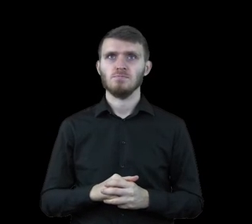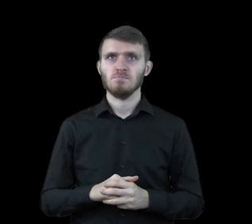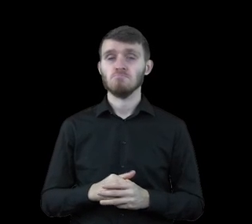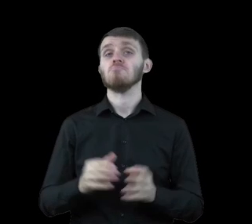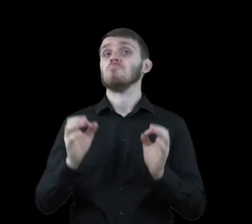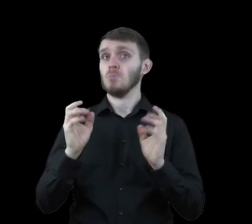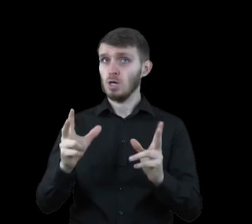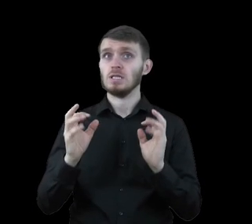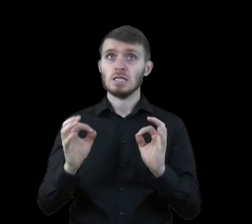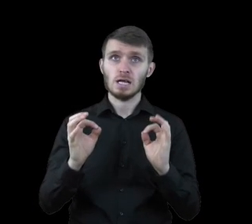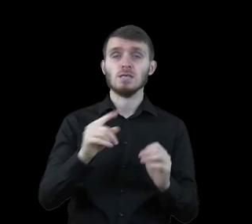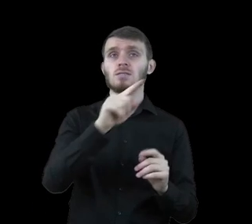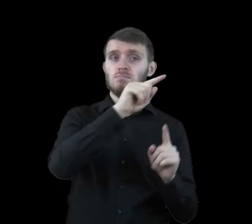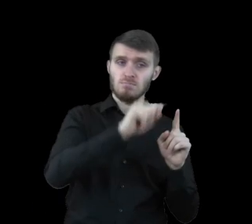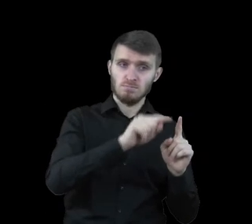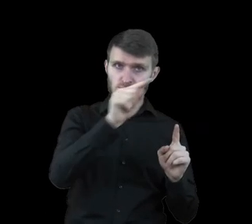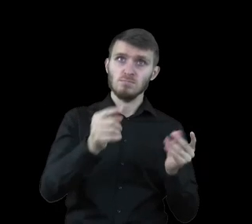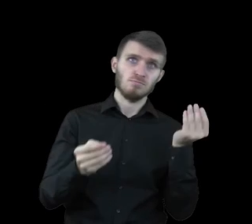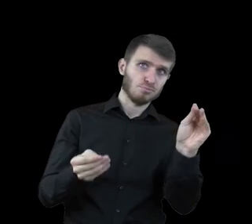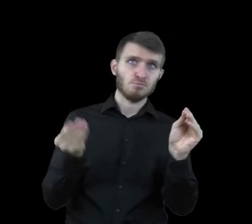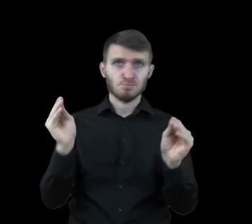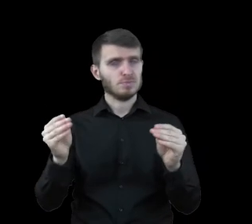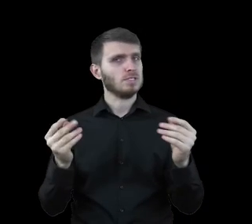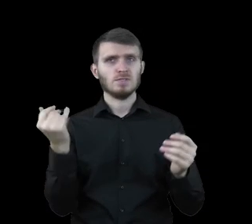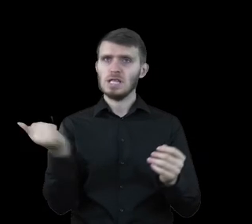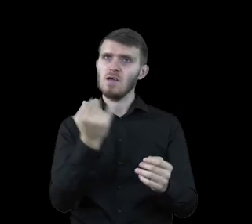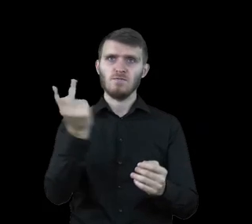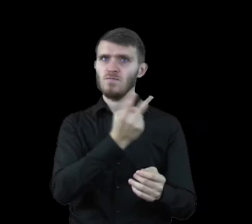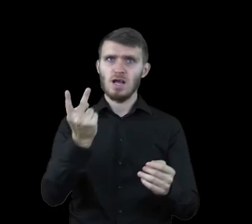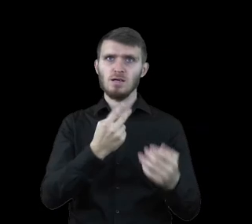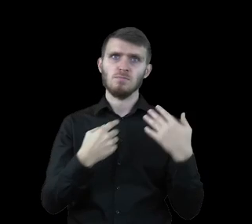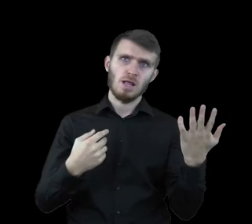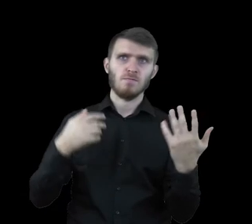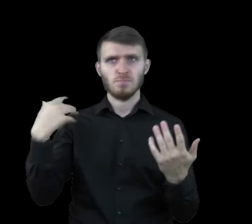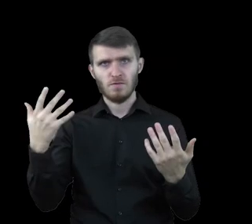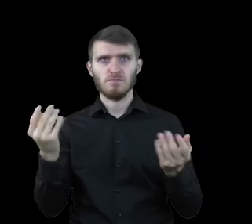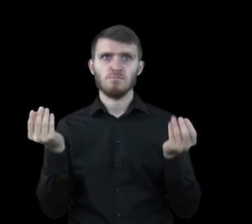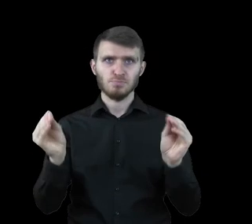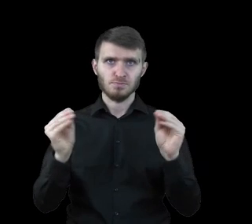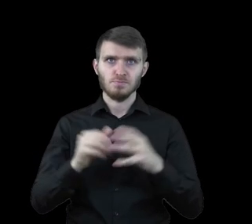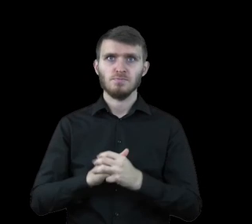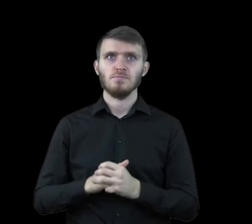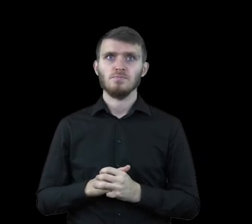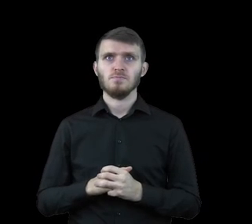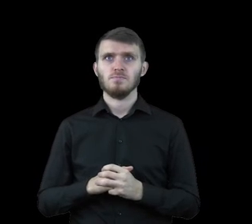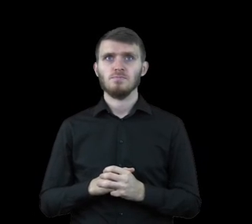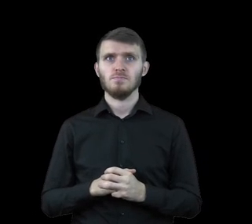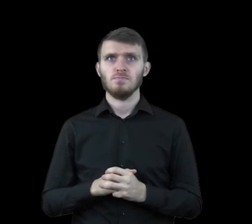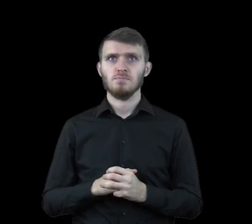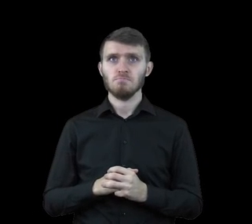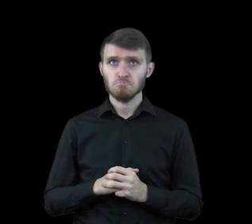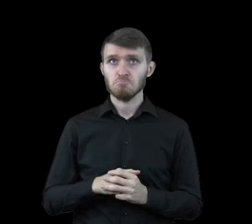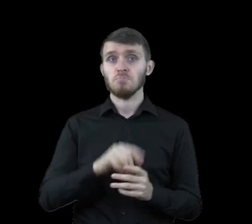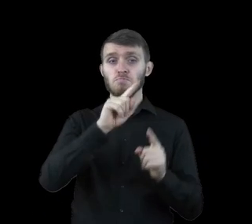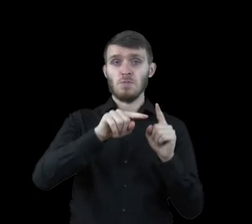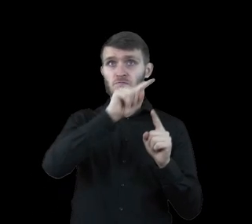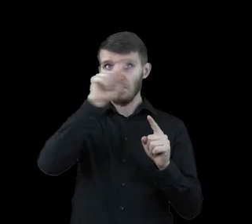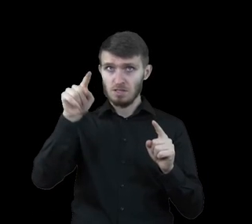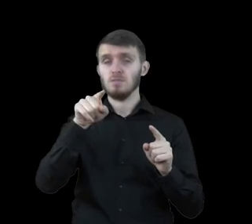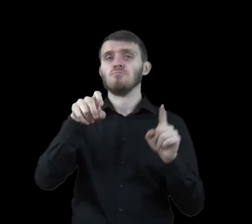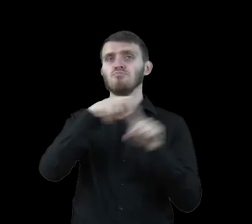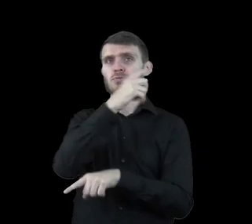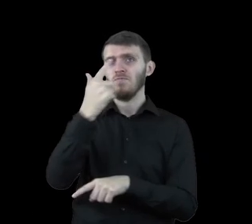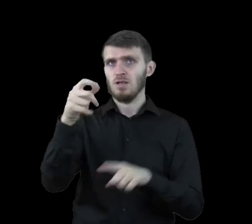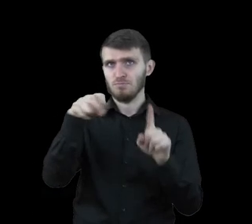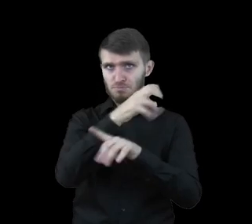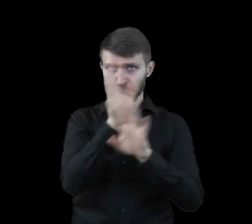prawą stronę urównania, to otrzymamy, że a równa się pierwiastek ze 115. I teraz